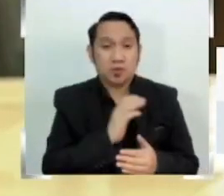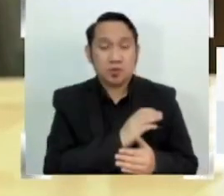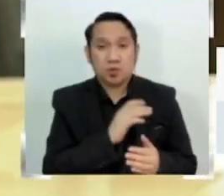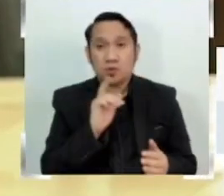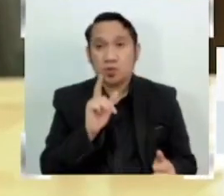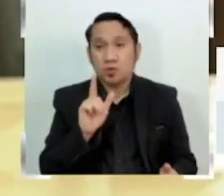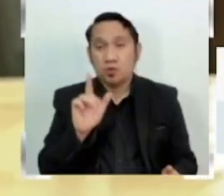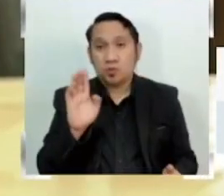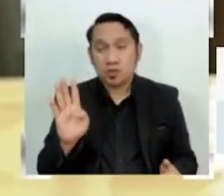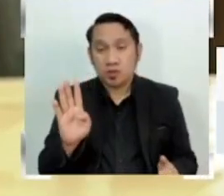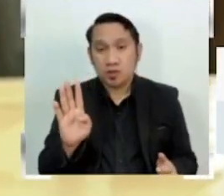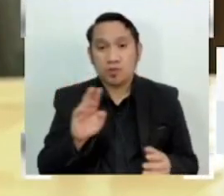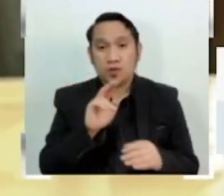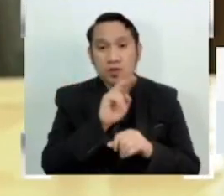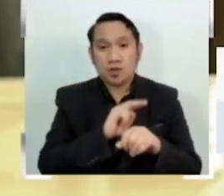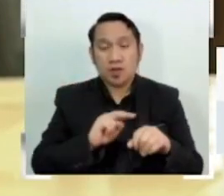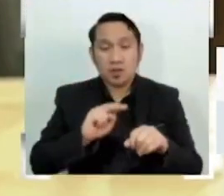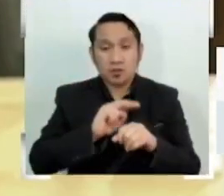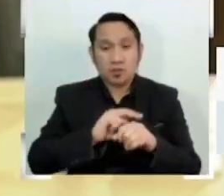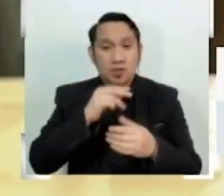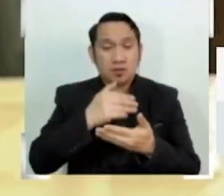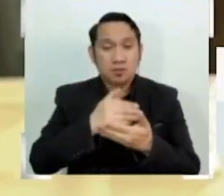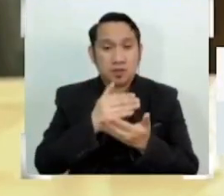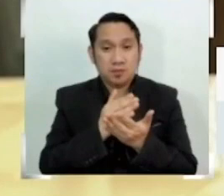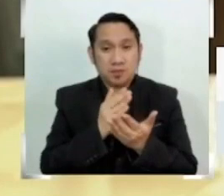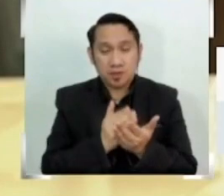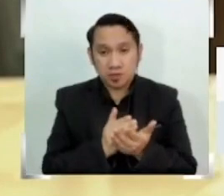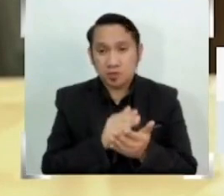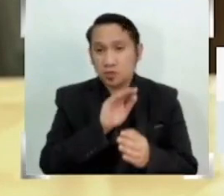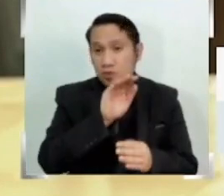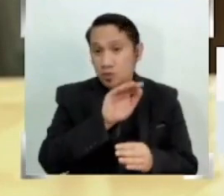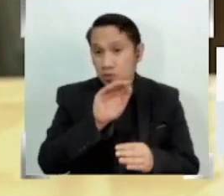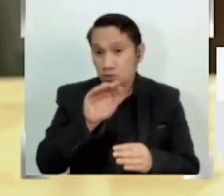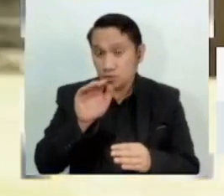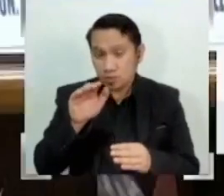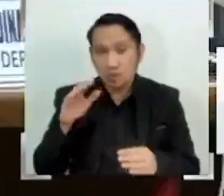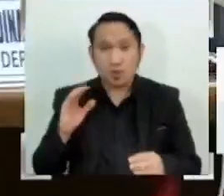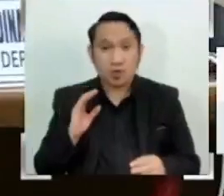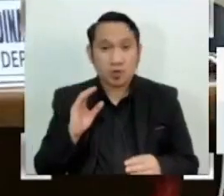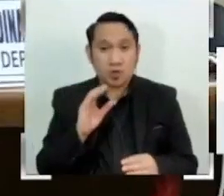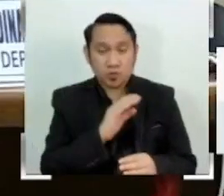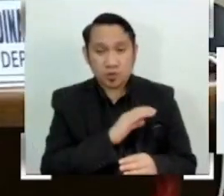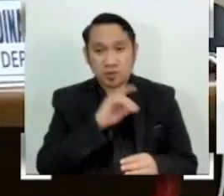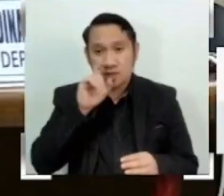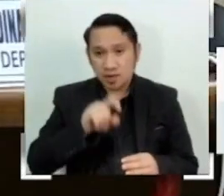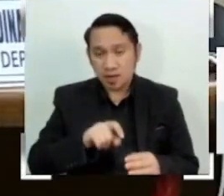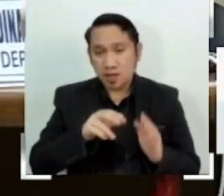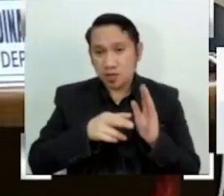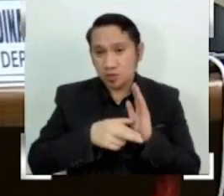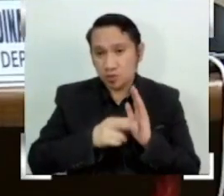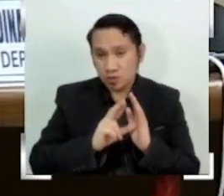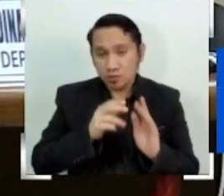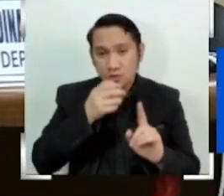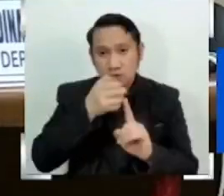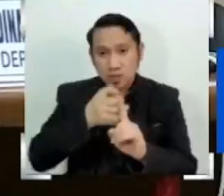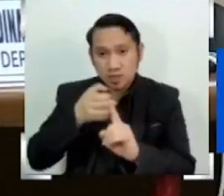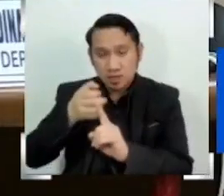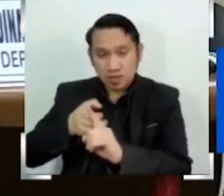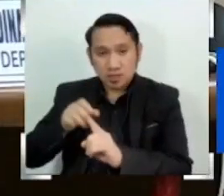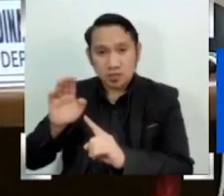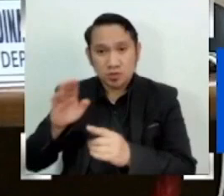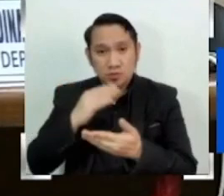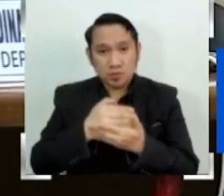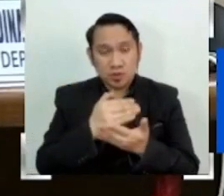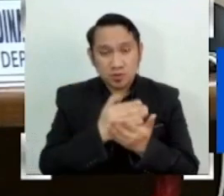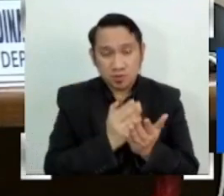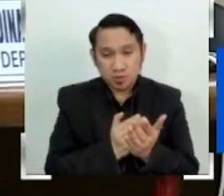national budget. Nanawagan siya sa mga kongresistang himayin mabuti ang panukala. Obligasyon po natin na tiyakin na bawat